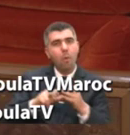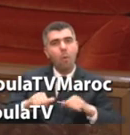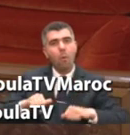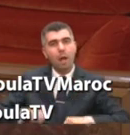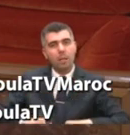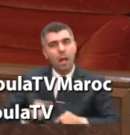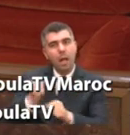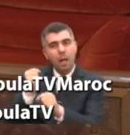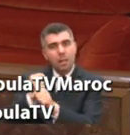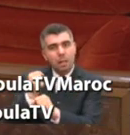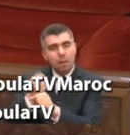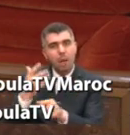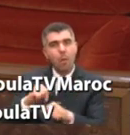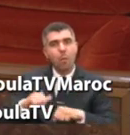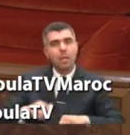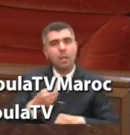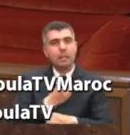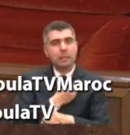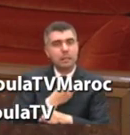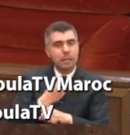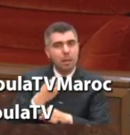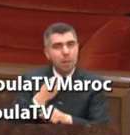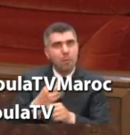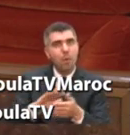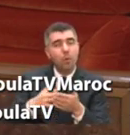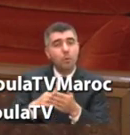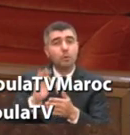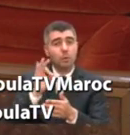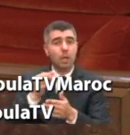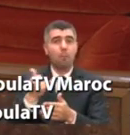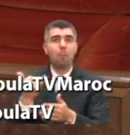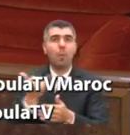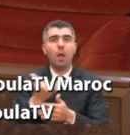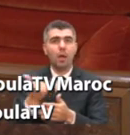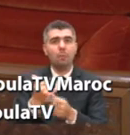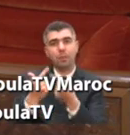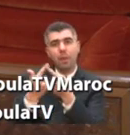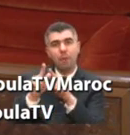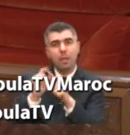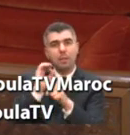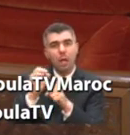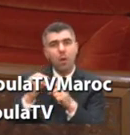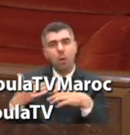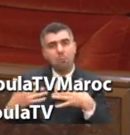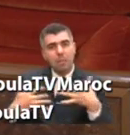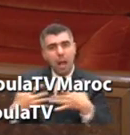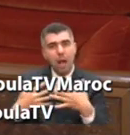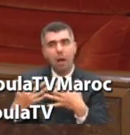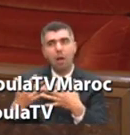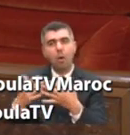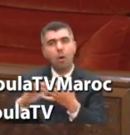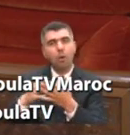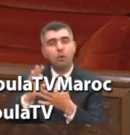وزارة التشغيل وكذلك وزارة الصحة، باعتبار أن الفنان له مكانة أساسية في إطار تنشيط يعني اقتصادي